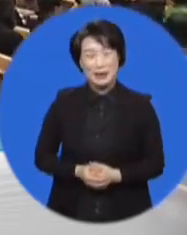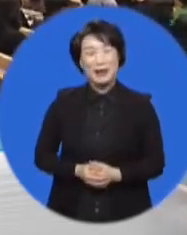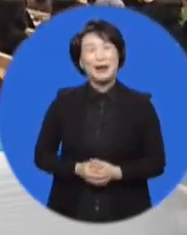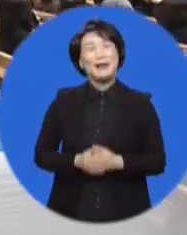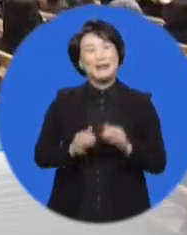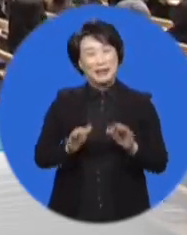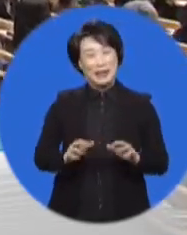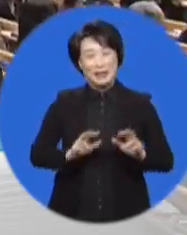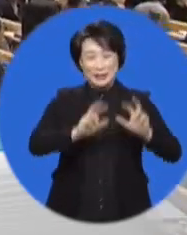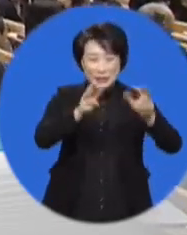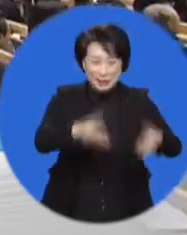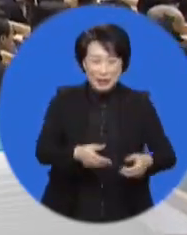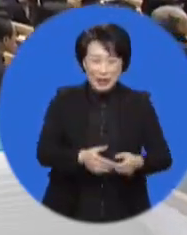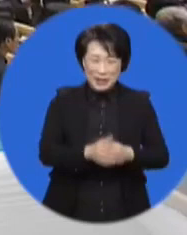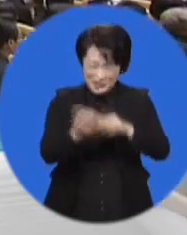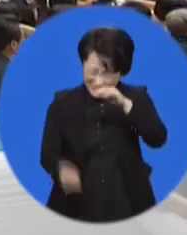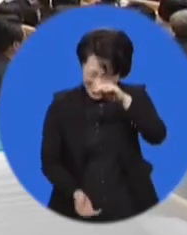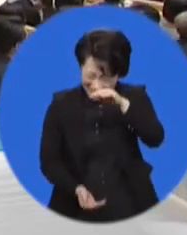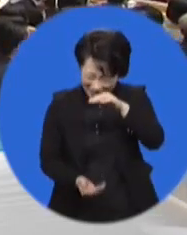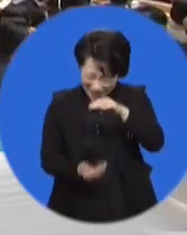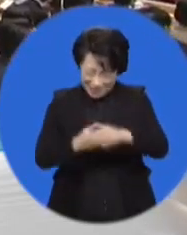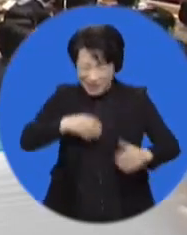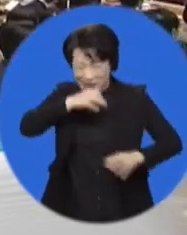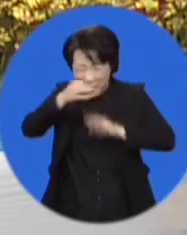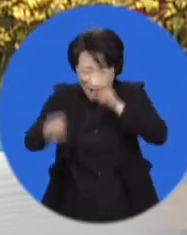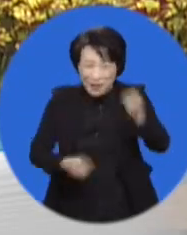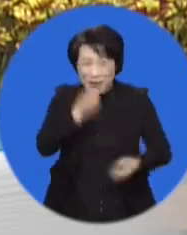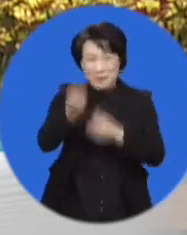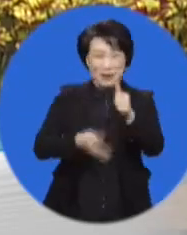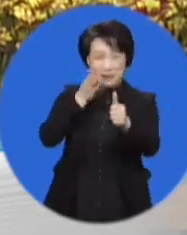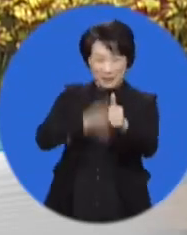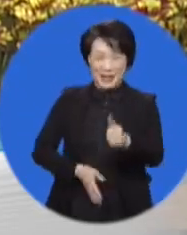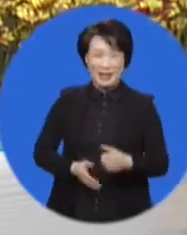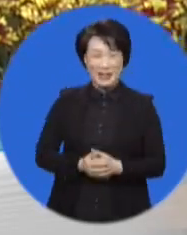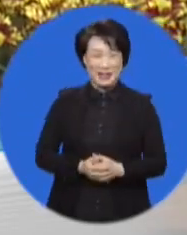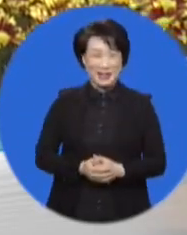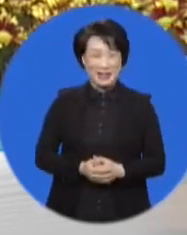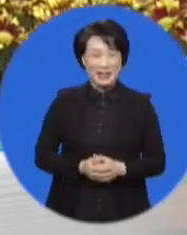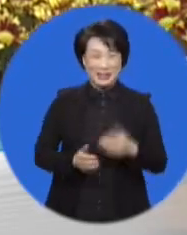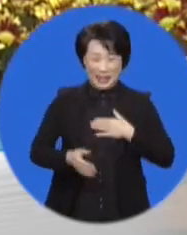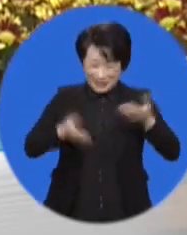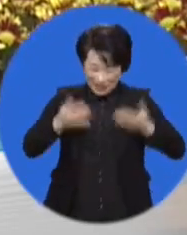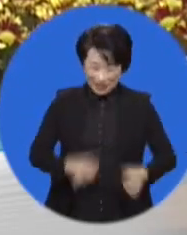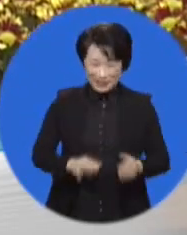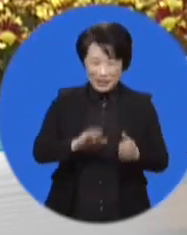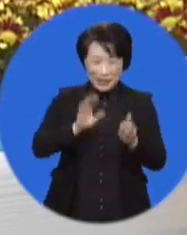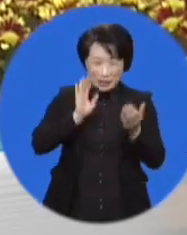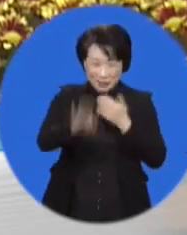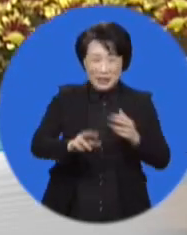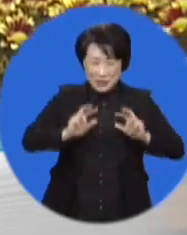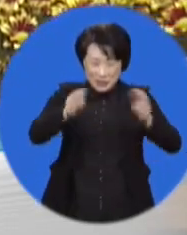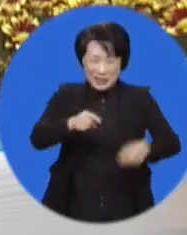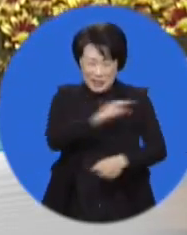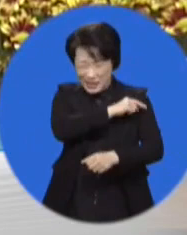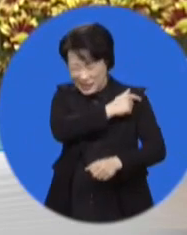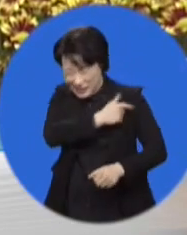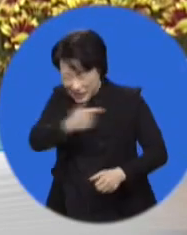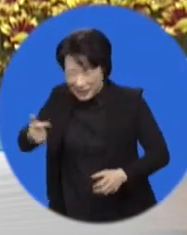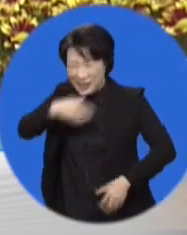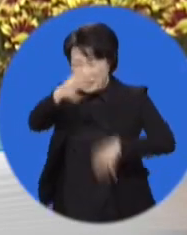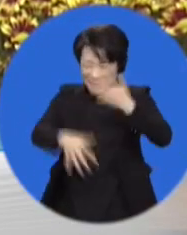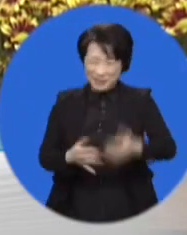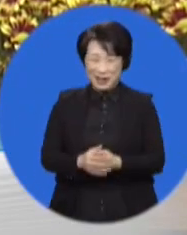한번 지구상에서 최고로 한번 소리 한번 질러봅시다. 내가 태어나서 지구상에서 최고로 이렇게 큰 소리로 소리